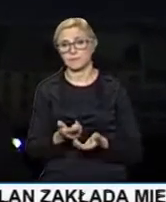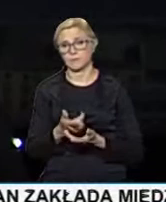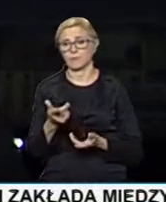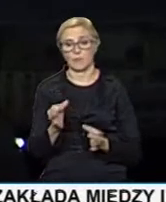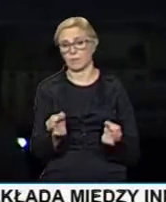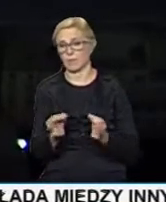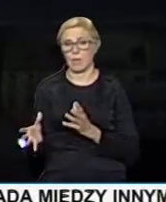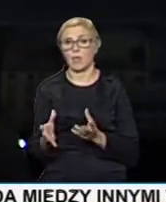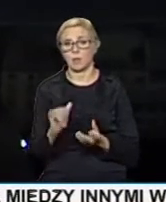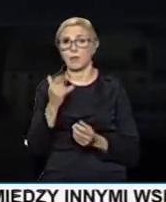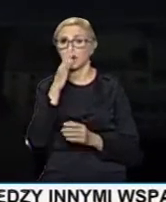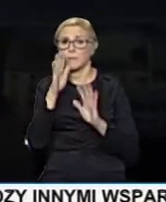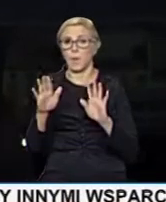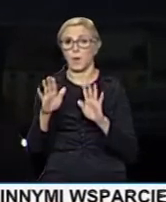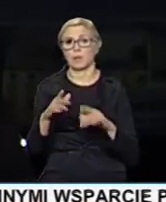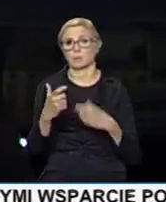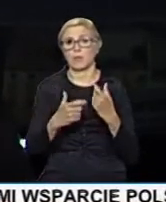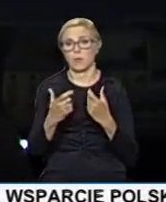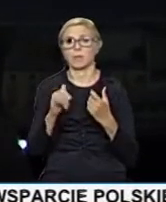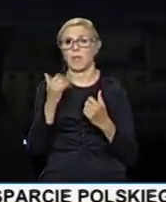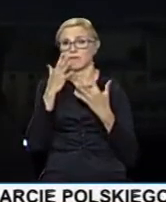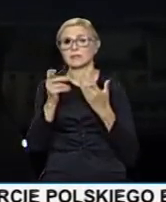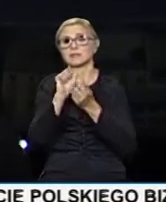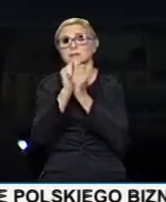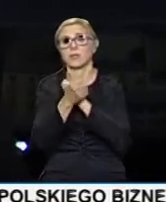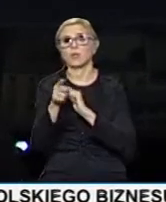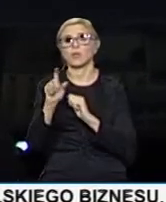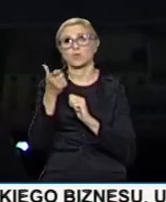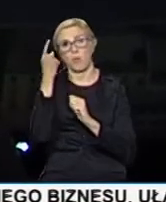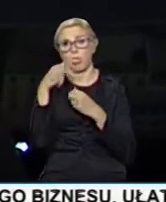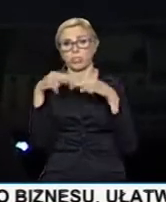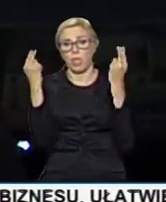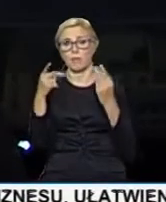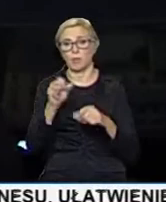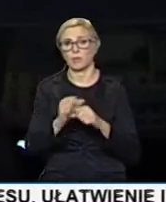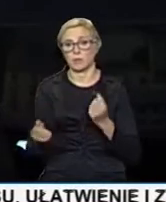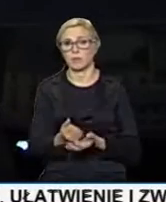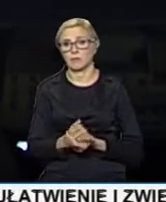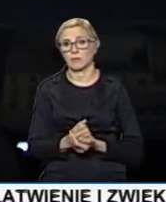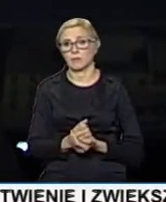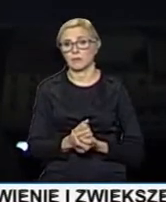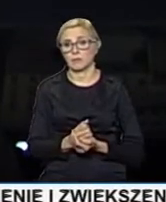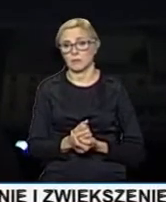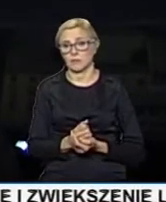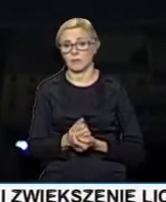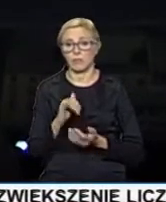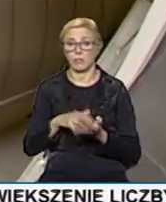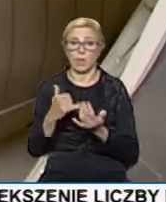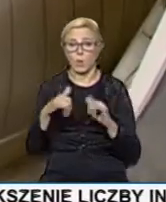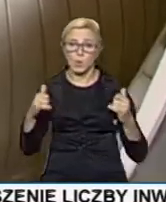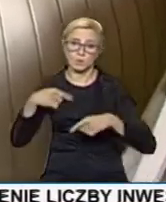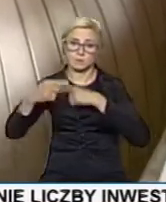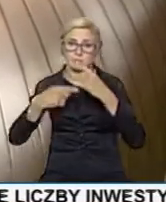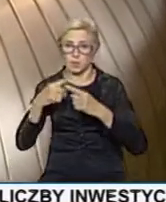dostosowywania na bieżąco pokazów do zmian tego, co na niebie się cyklicznie i okazjonalnie